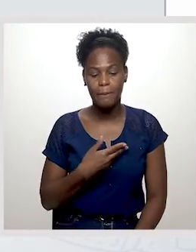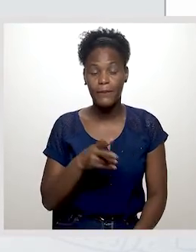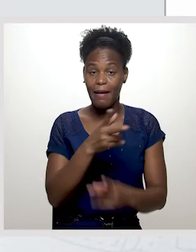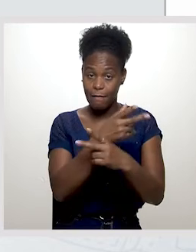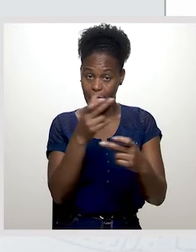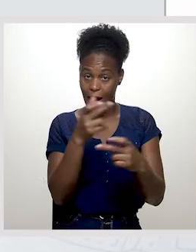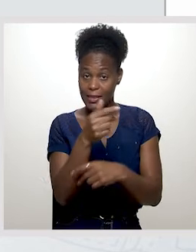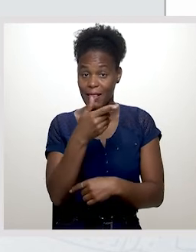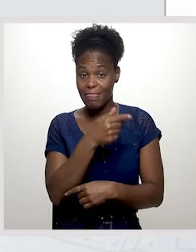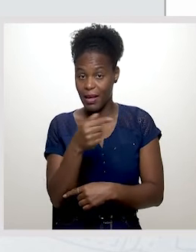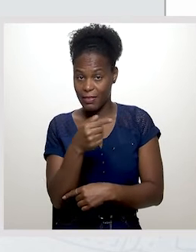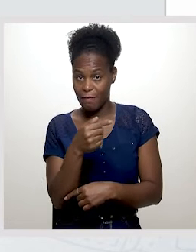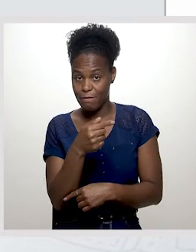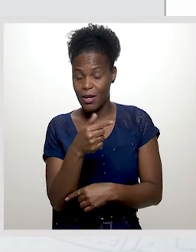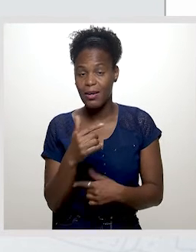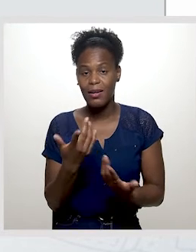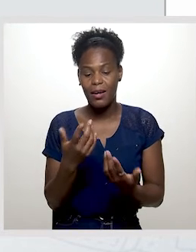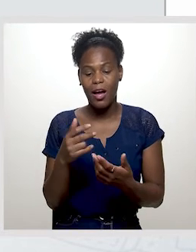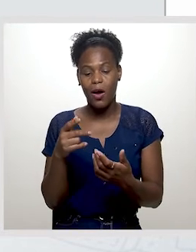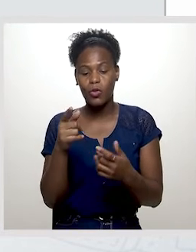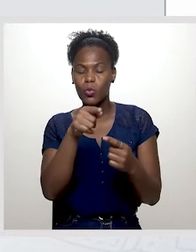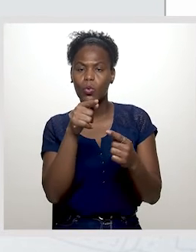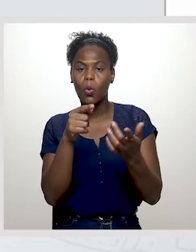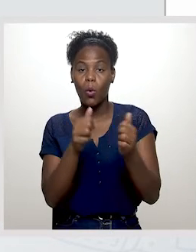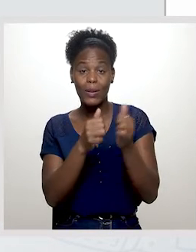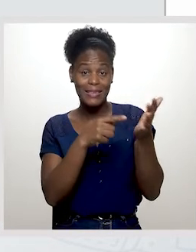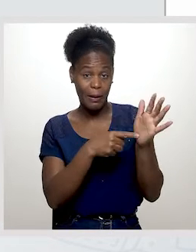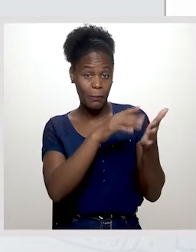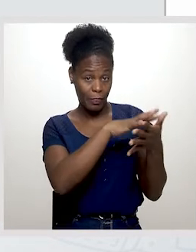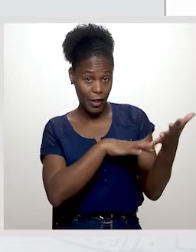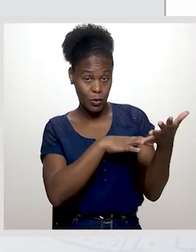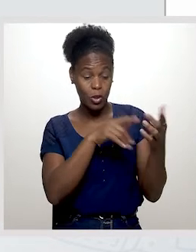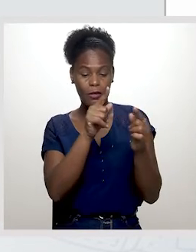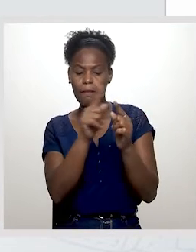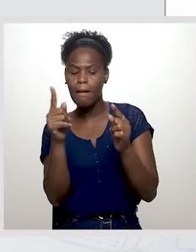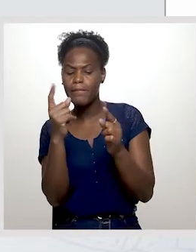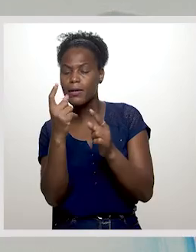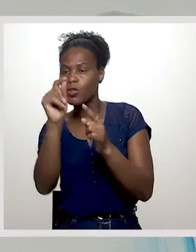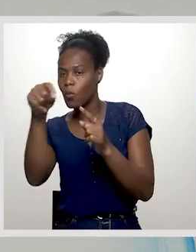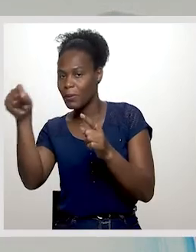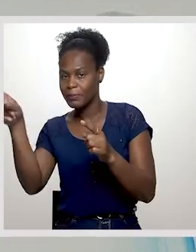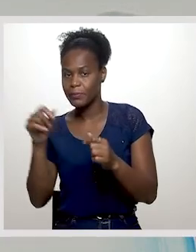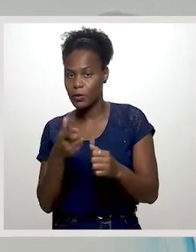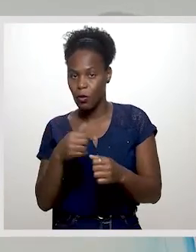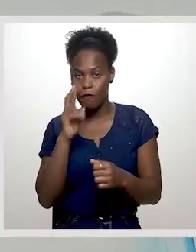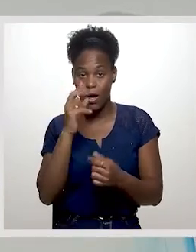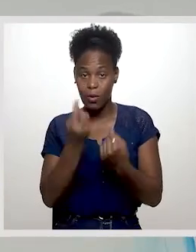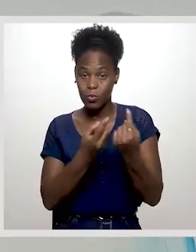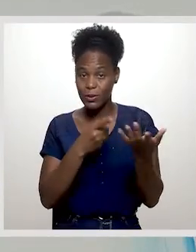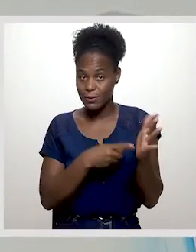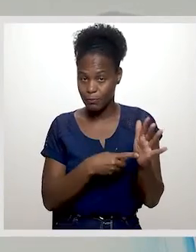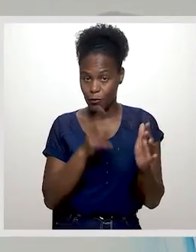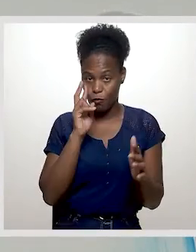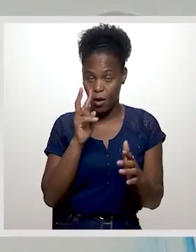phrase négative. Complète avec des exemples du texte. On vient de voir quelques exemples